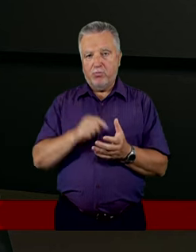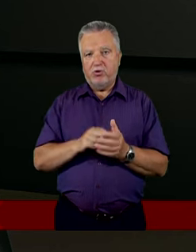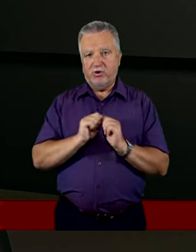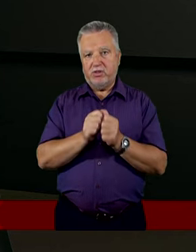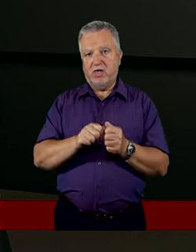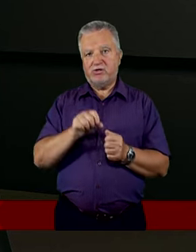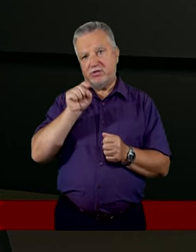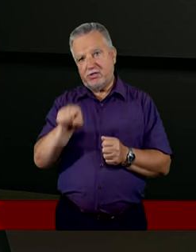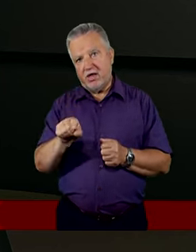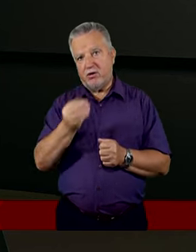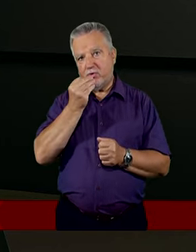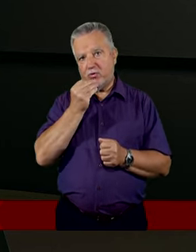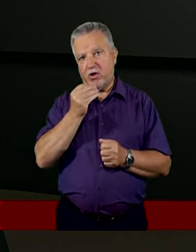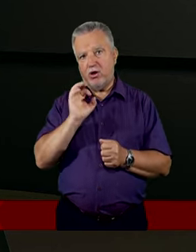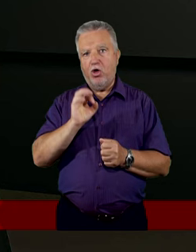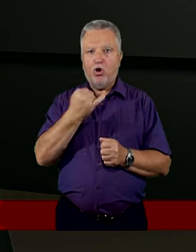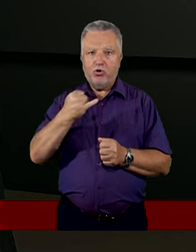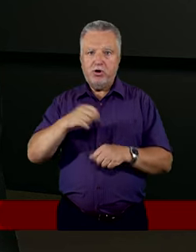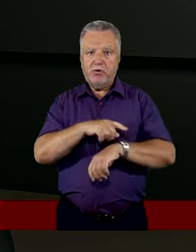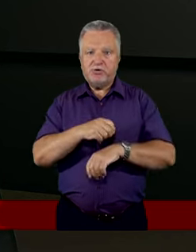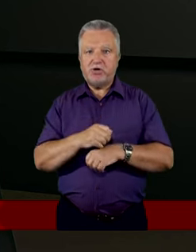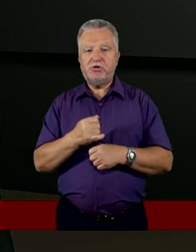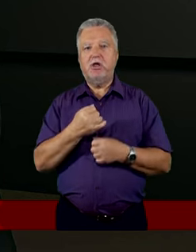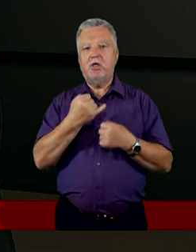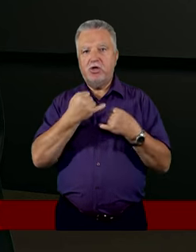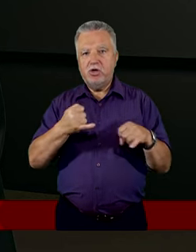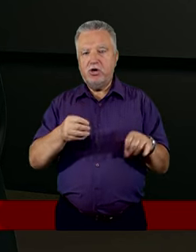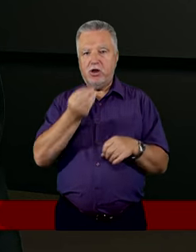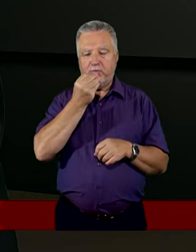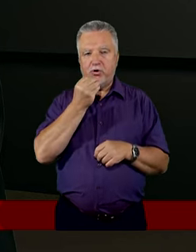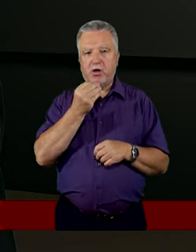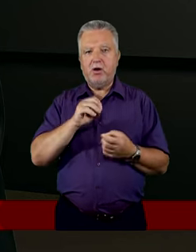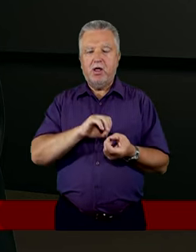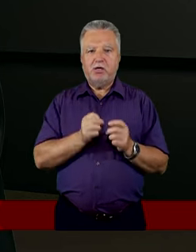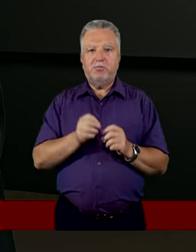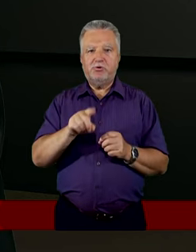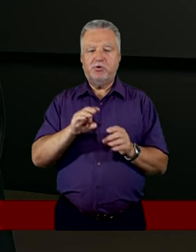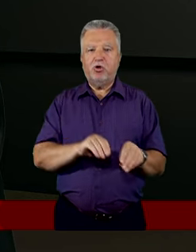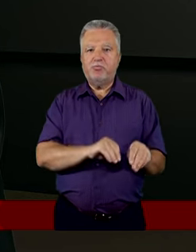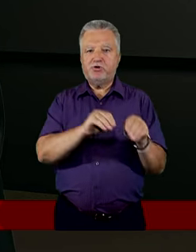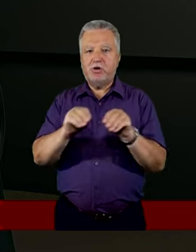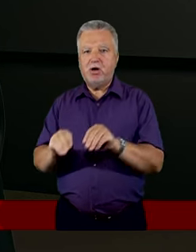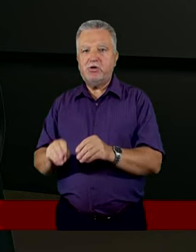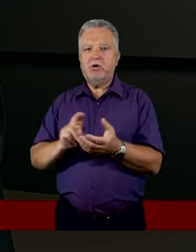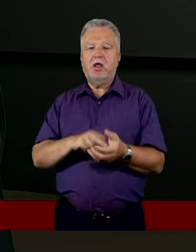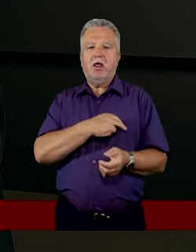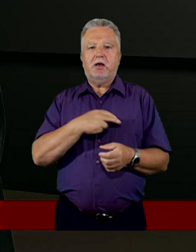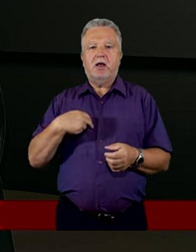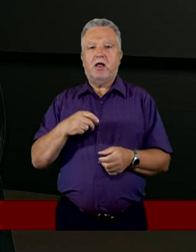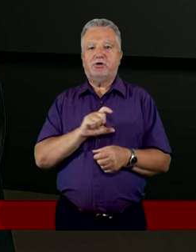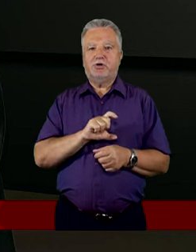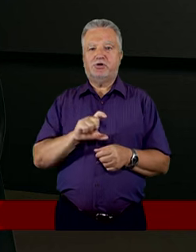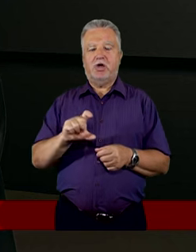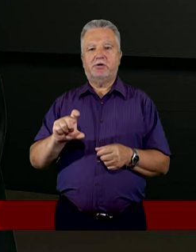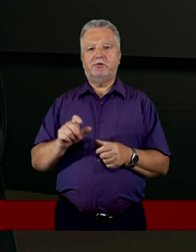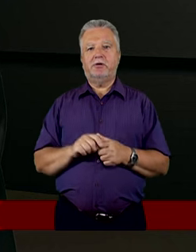może o innej porze inny pokarm, i on to robił właściwie. Gdybyśmy to przenieśli znów na nasze czasy,